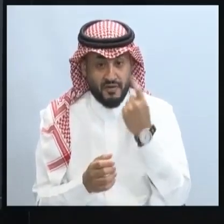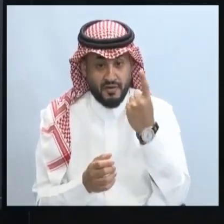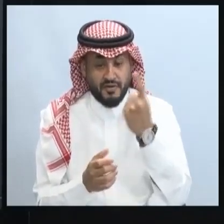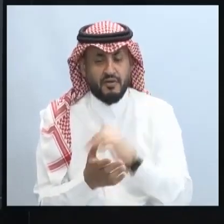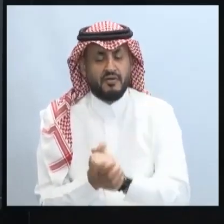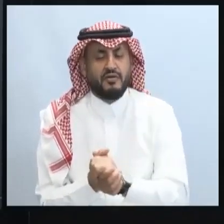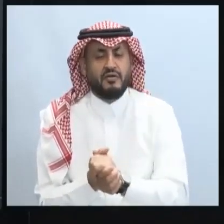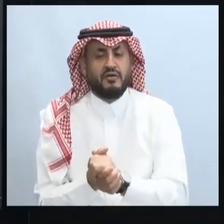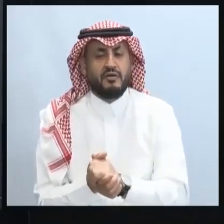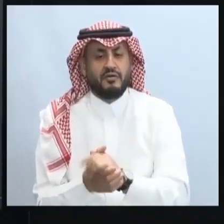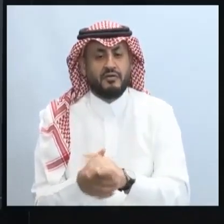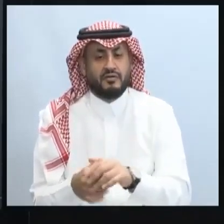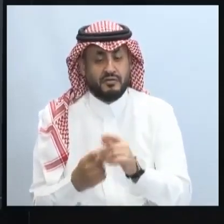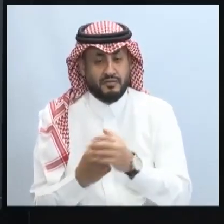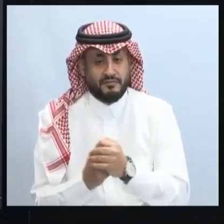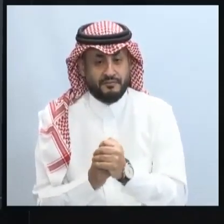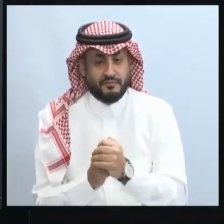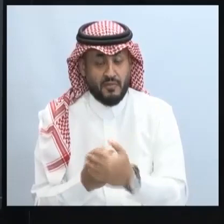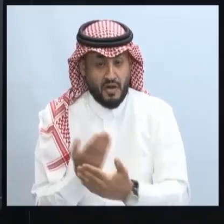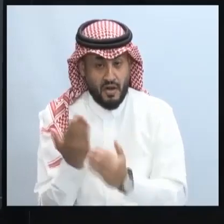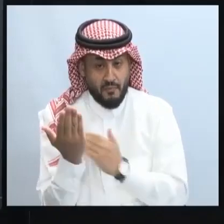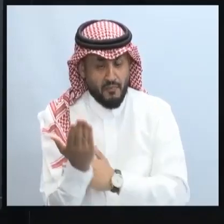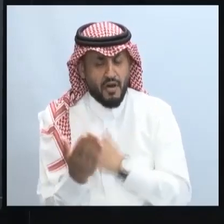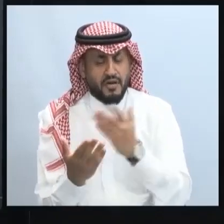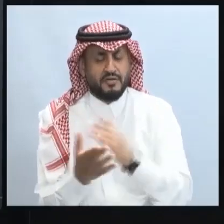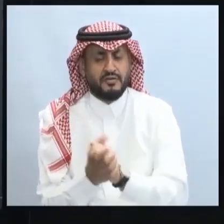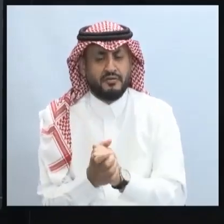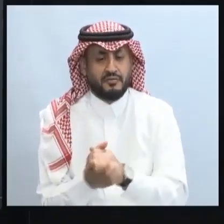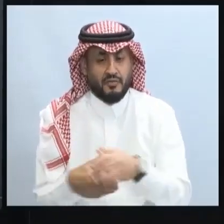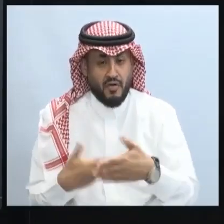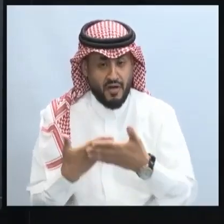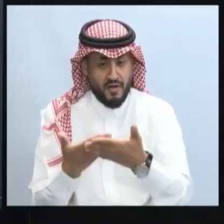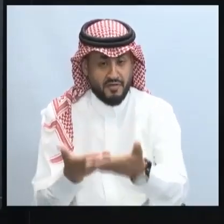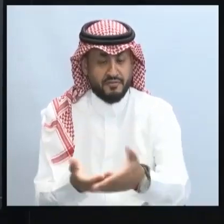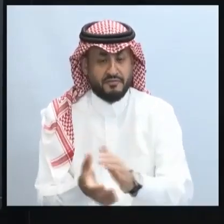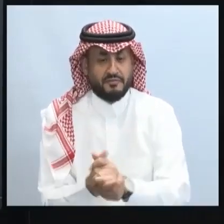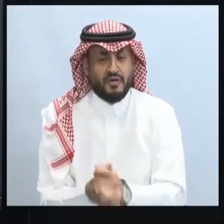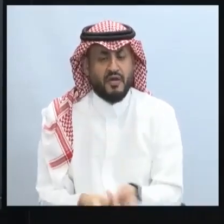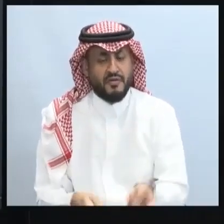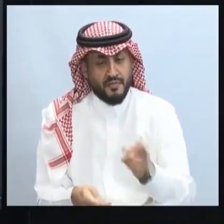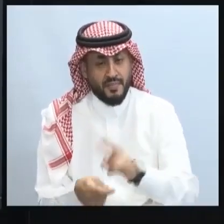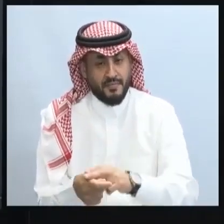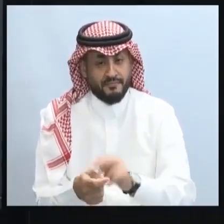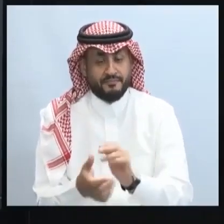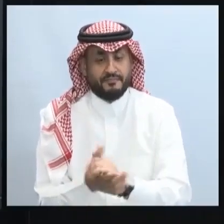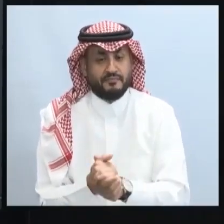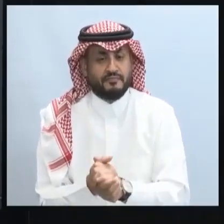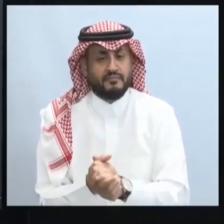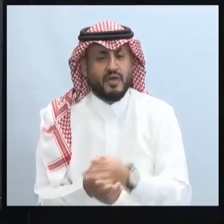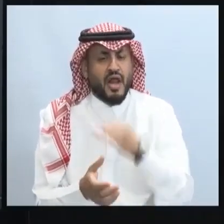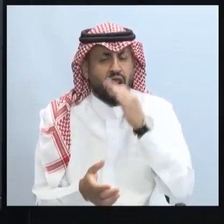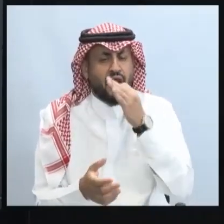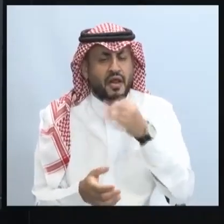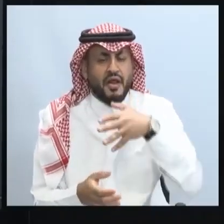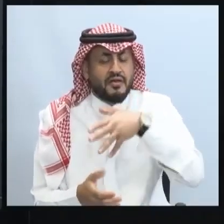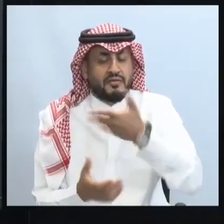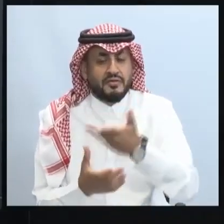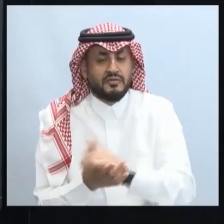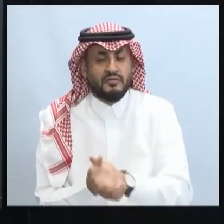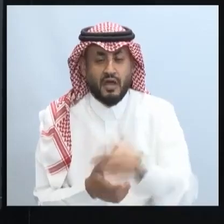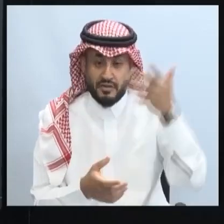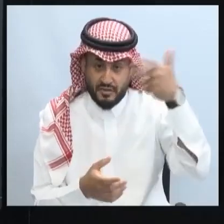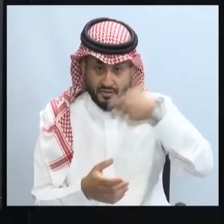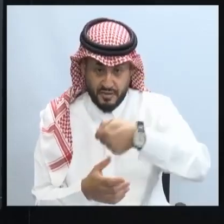بلغ الرساله وادى الامانه ودائما اذا ذكر عندنا نصلي ونسلم